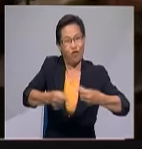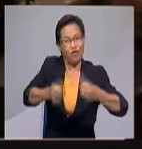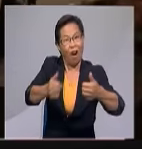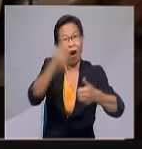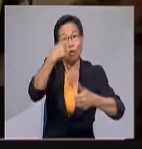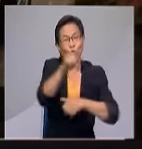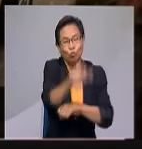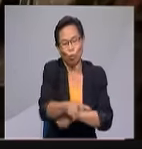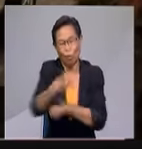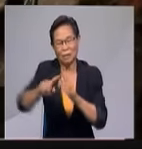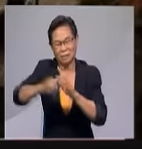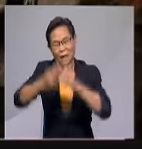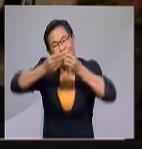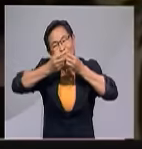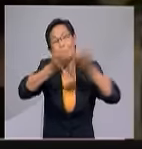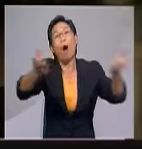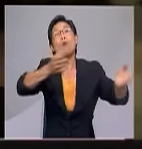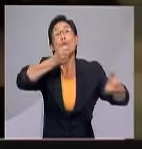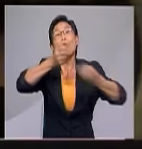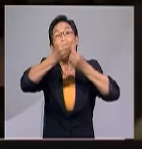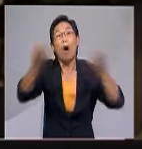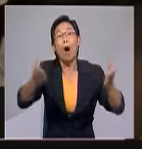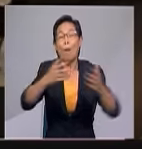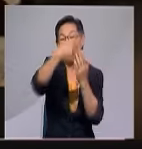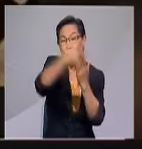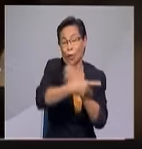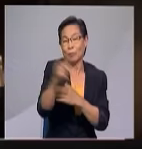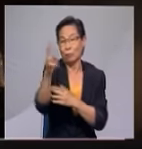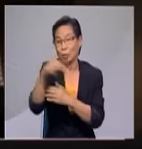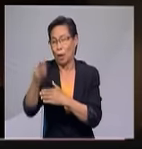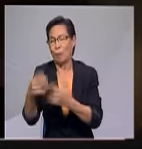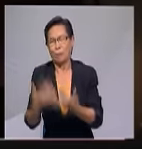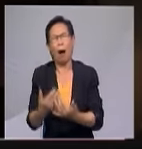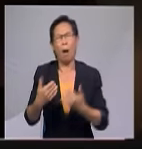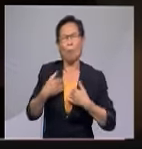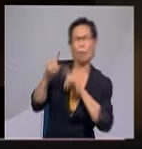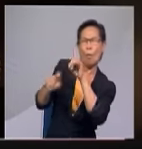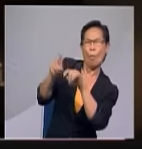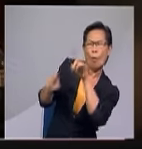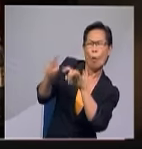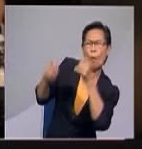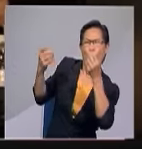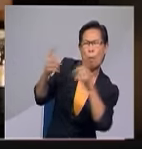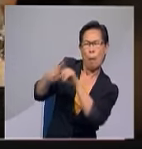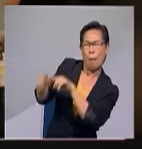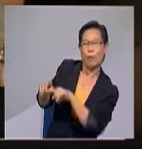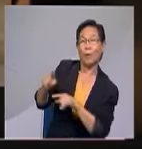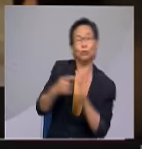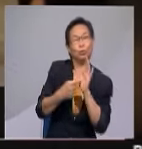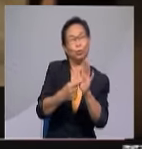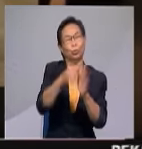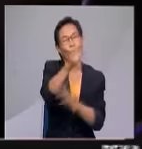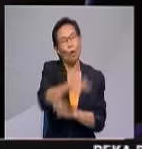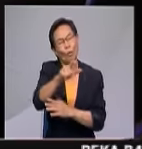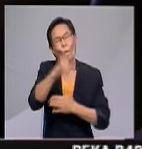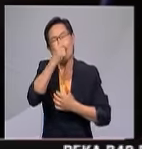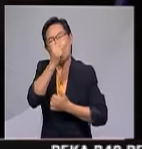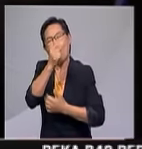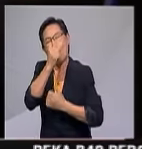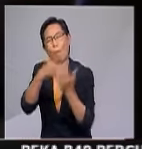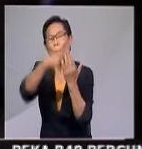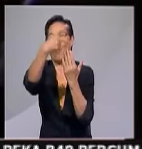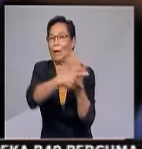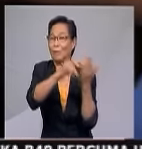pengguna. Sejak pengumuman inisiatif itu, Grab menerima pelbagai pertanyaan sekaligus mencerminkan minat pengguna terhadap program